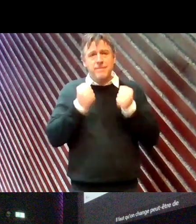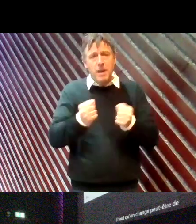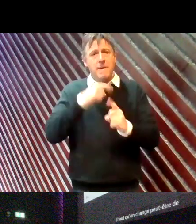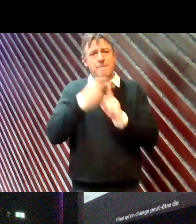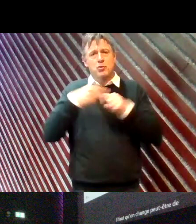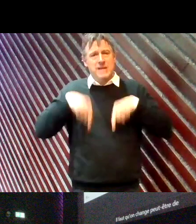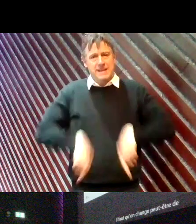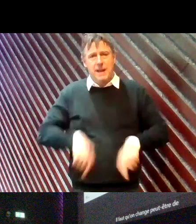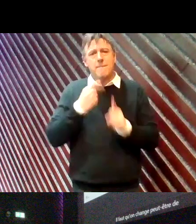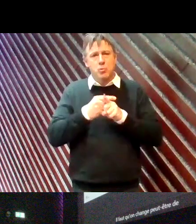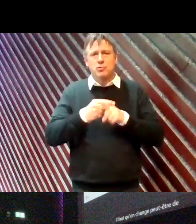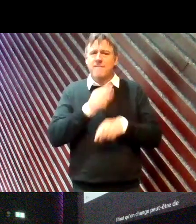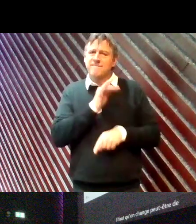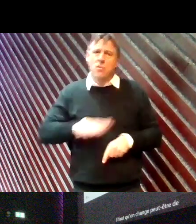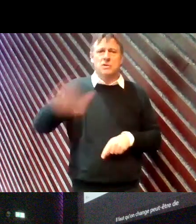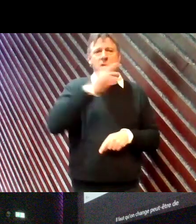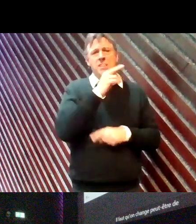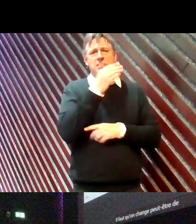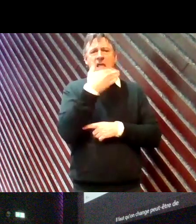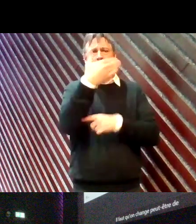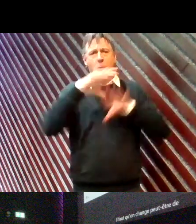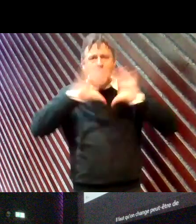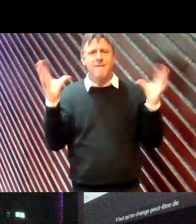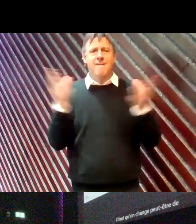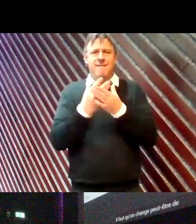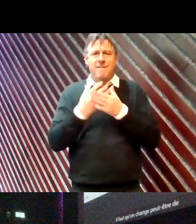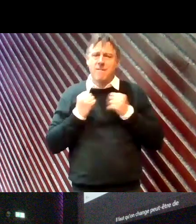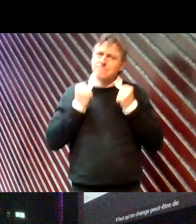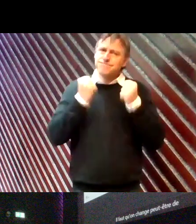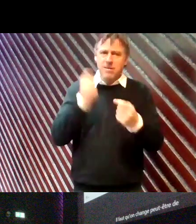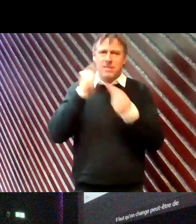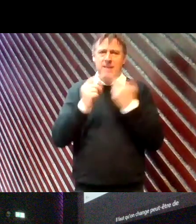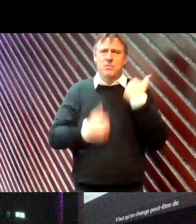l'État et de la nation. Voilà. me laisse. vraiment à Jérémy.